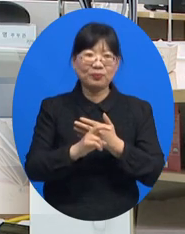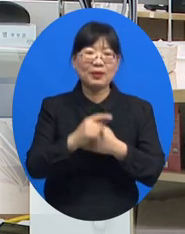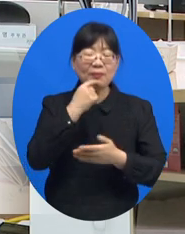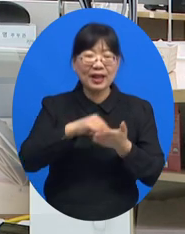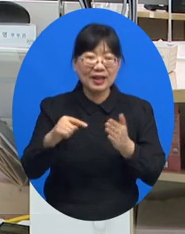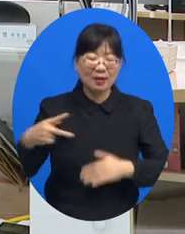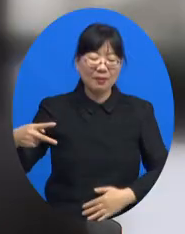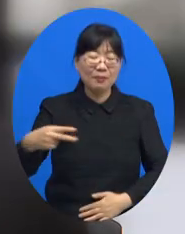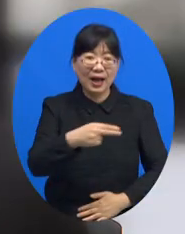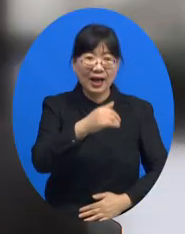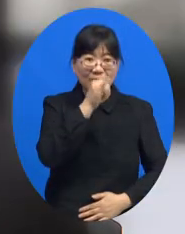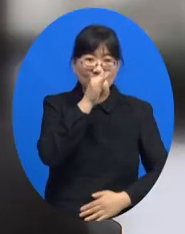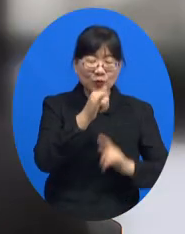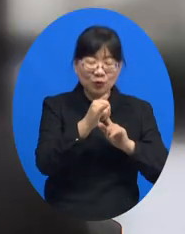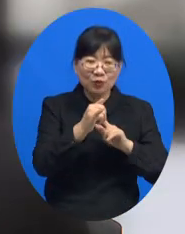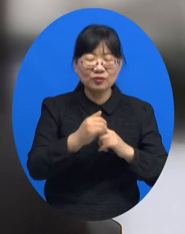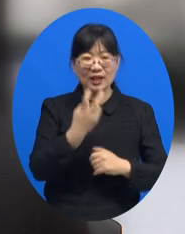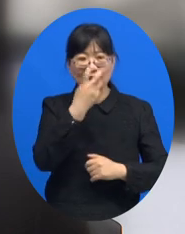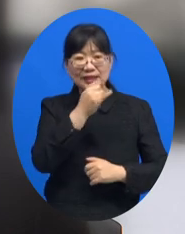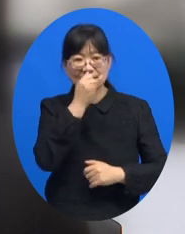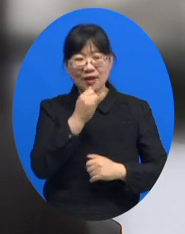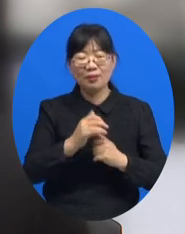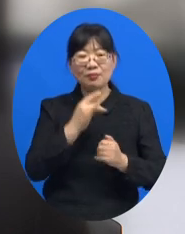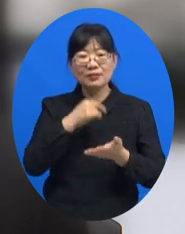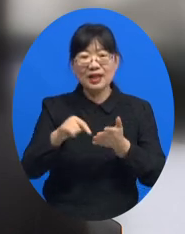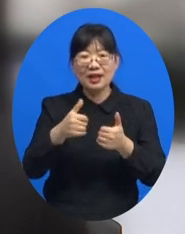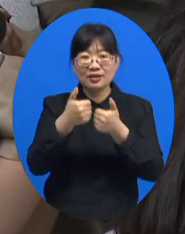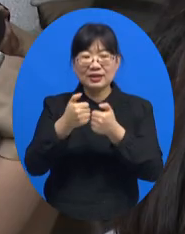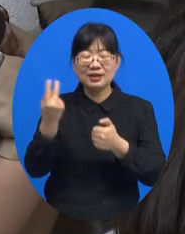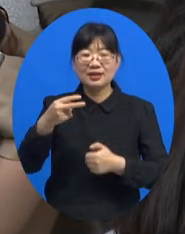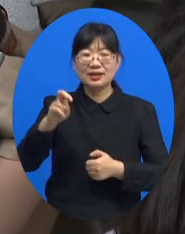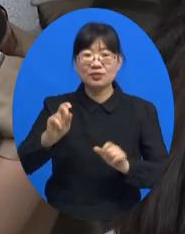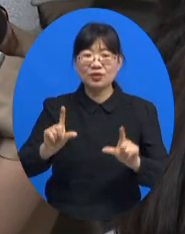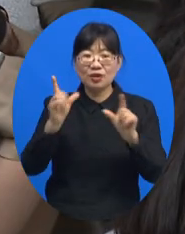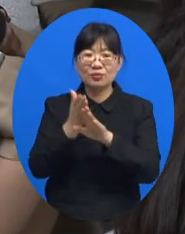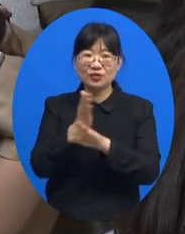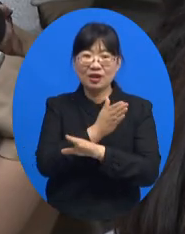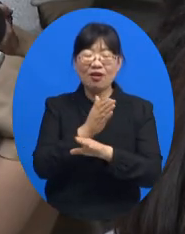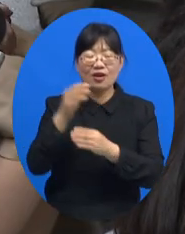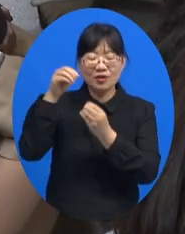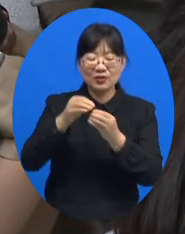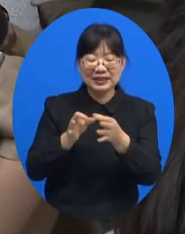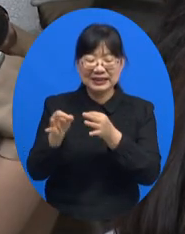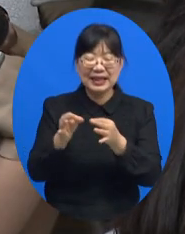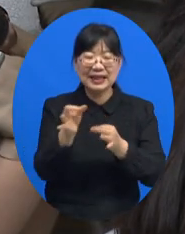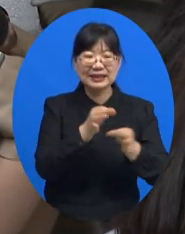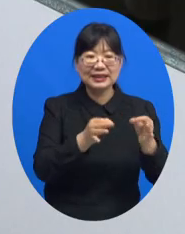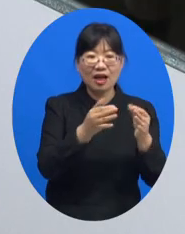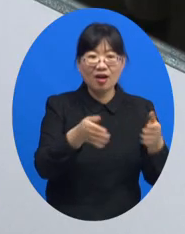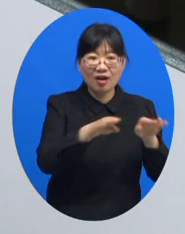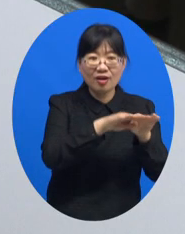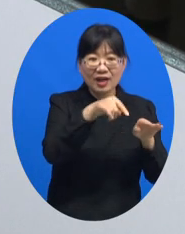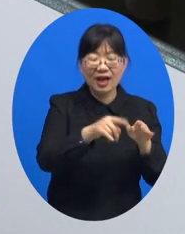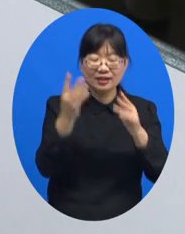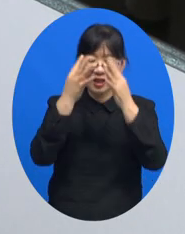되면 수사도 할 수 있는 그런 불법 사금융 피해 상담소는 2020년부터 도내 전통시장과 상점과